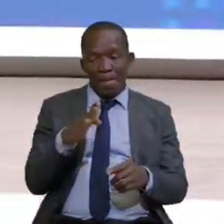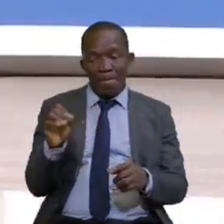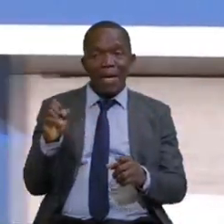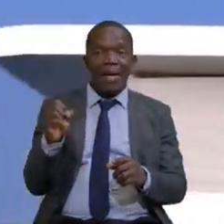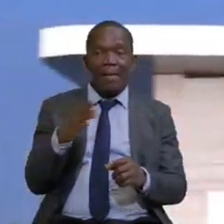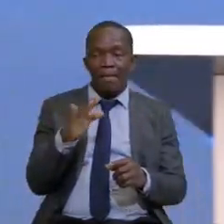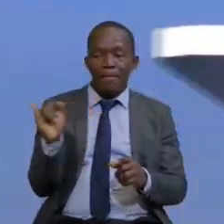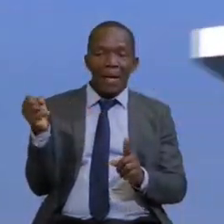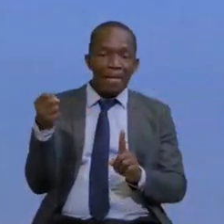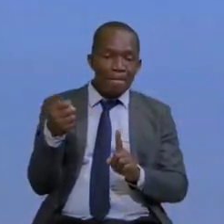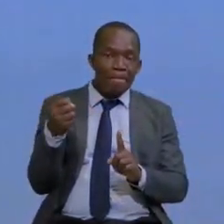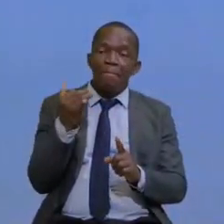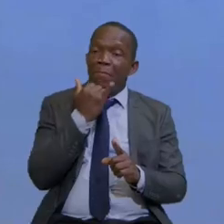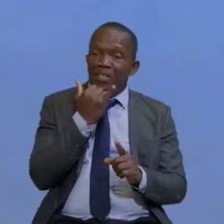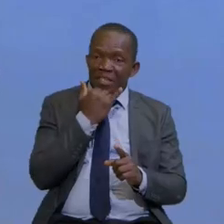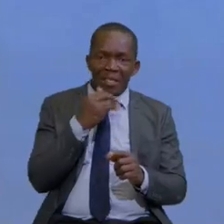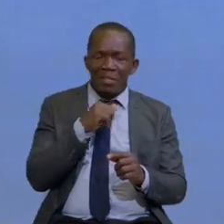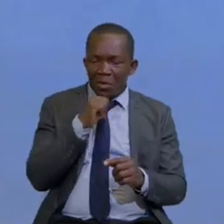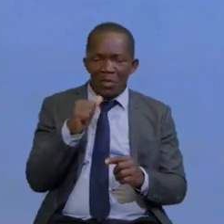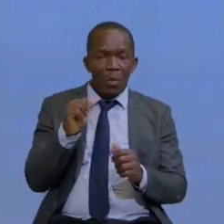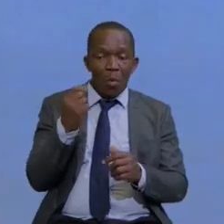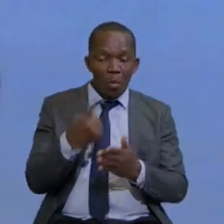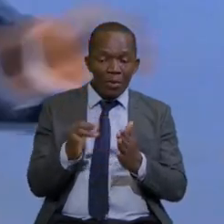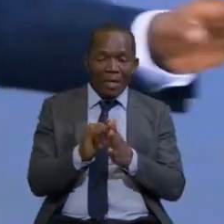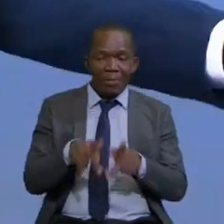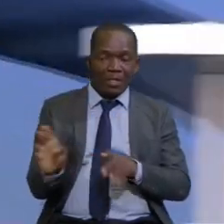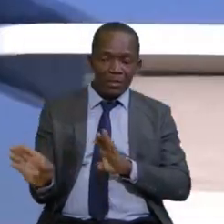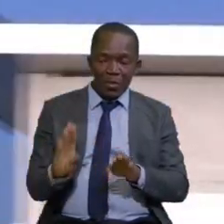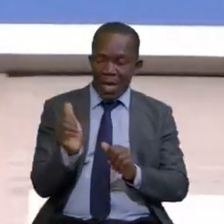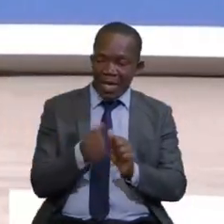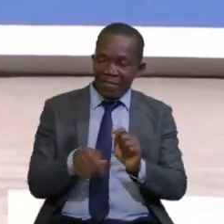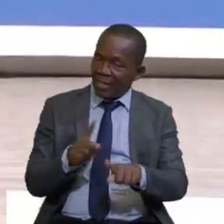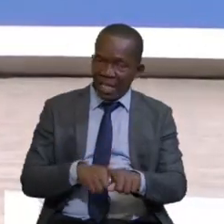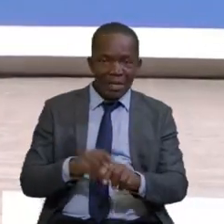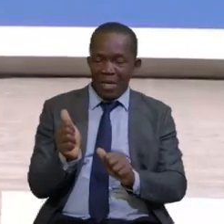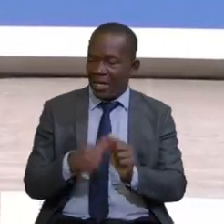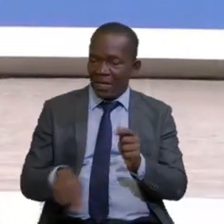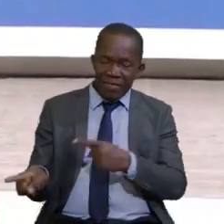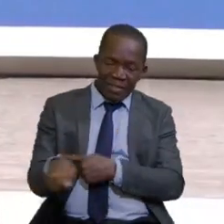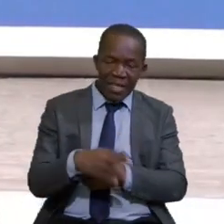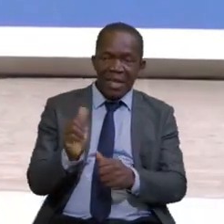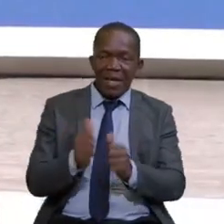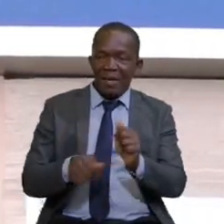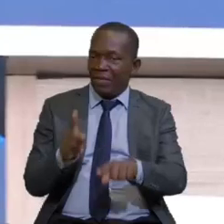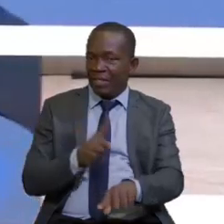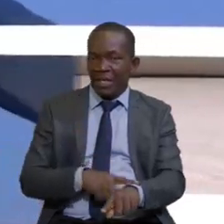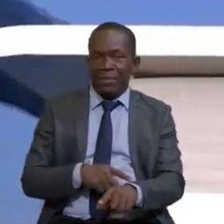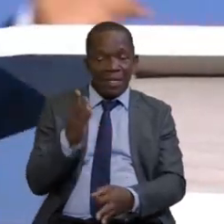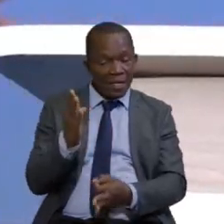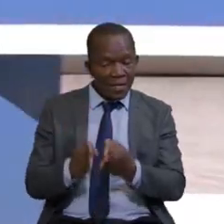chose normale, et tu pêches chaque jour, tu pêches à tout moment, non. Si... par